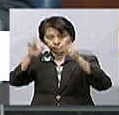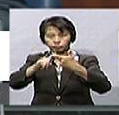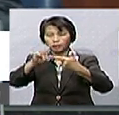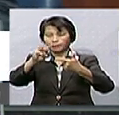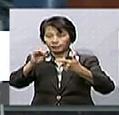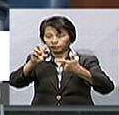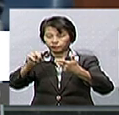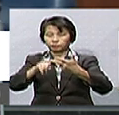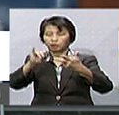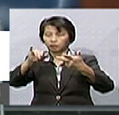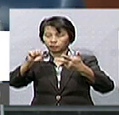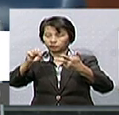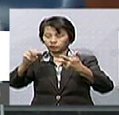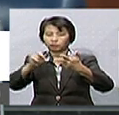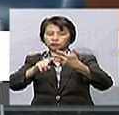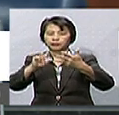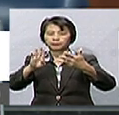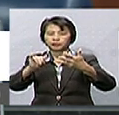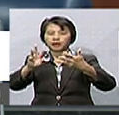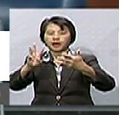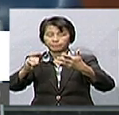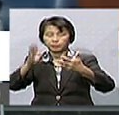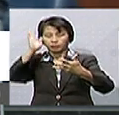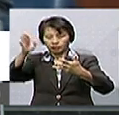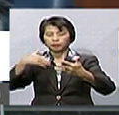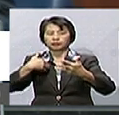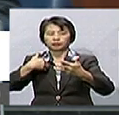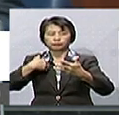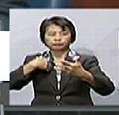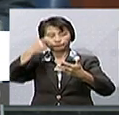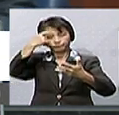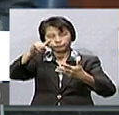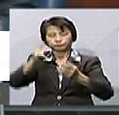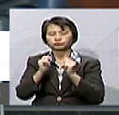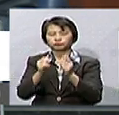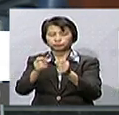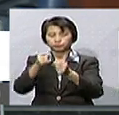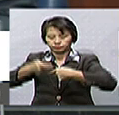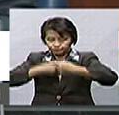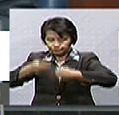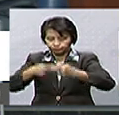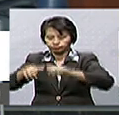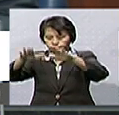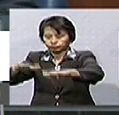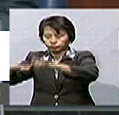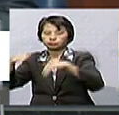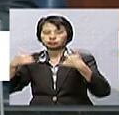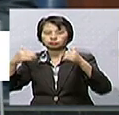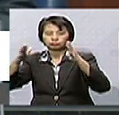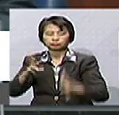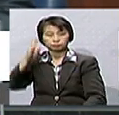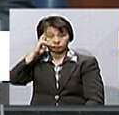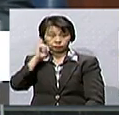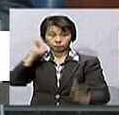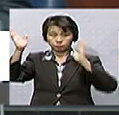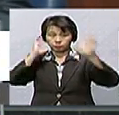MSN, ISN dan BAM akan diadakan bagi mempercepatkan proses penempatan pemain-pemain remaja